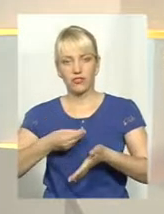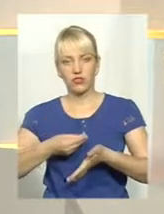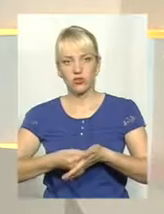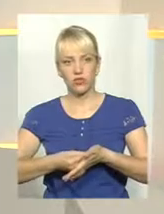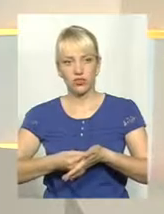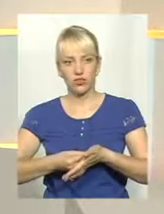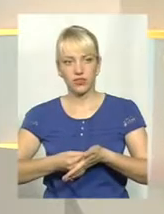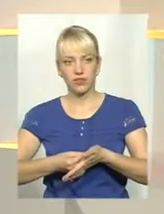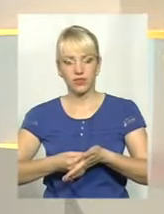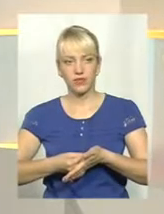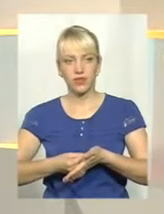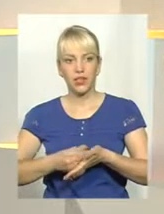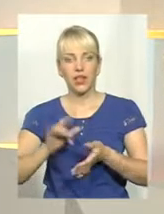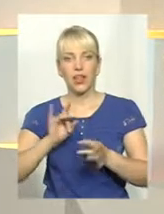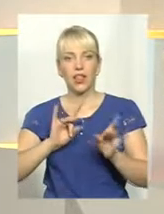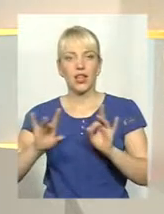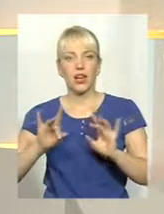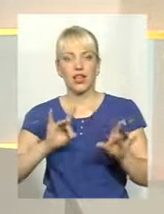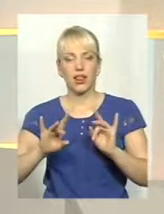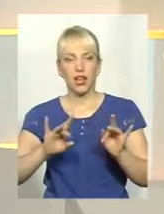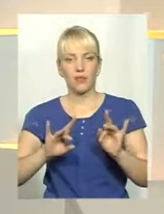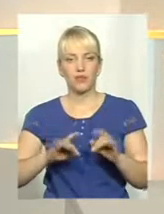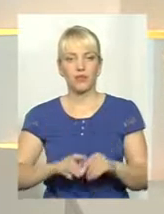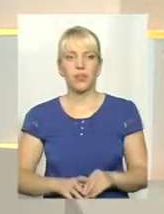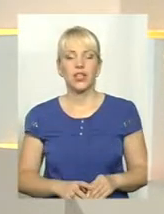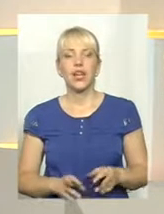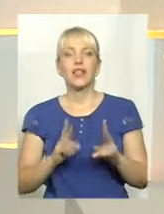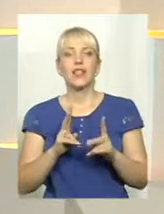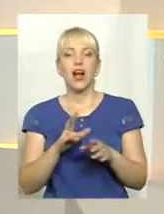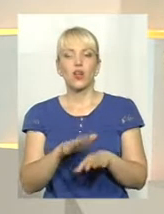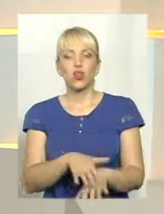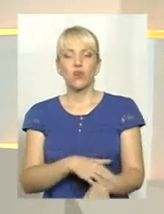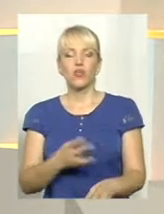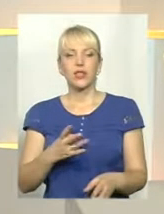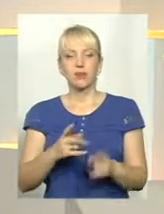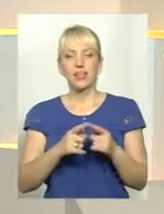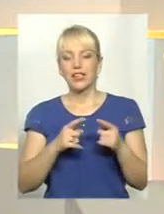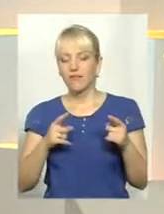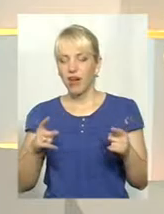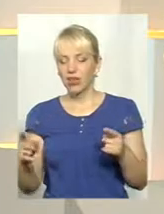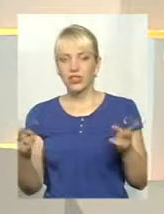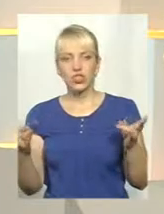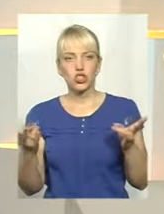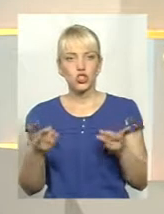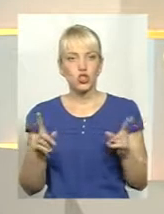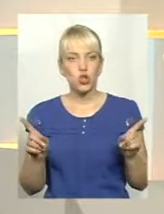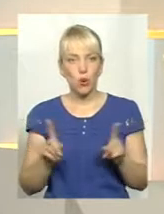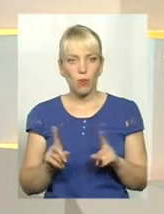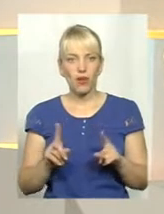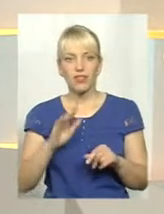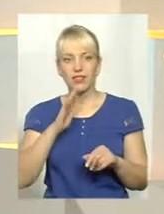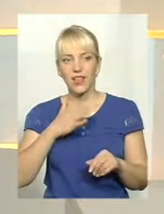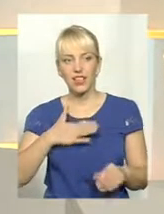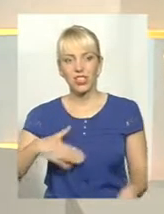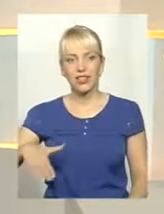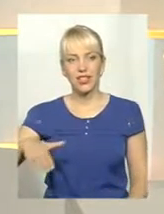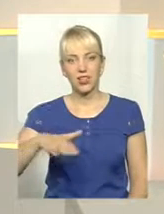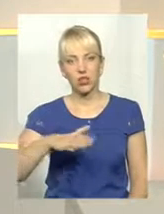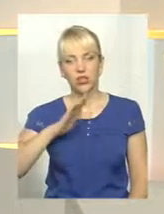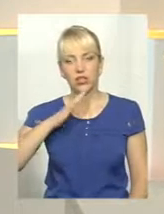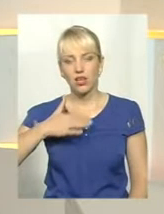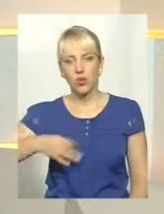як багато треба вкласти для того, щоб брендинг дав